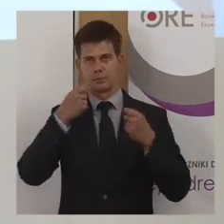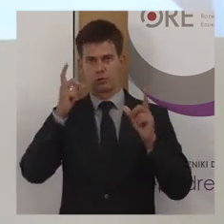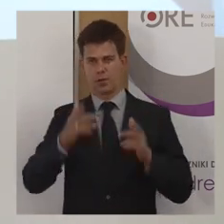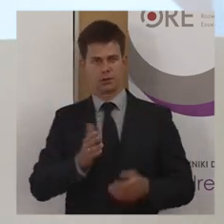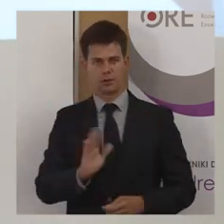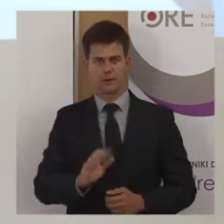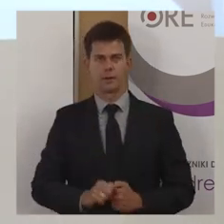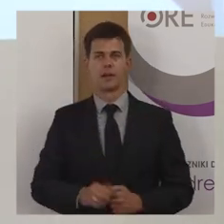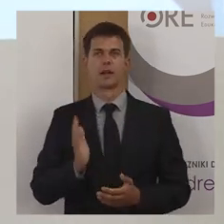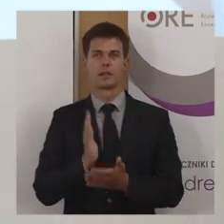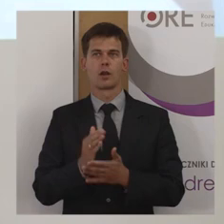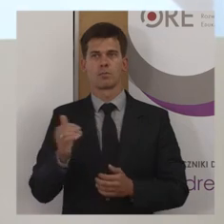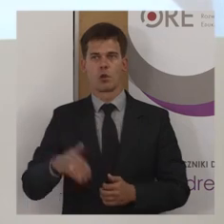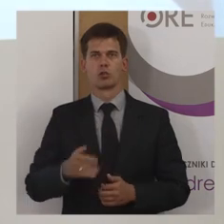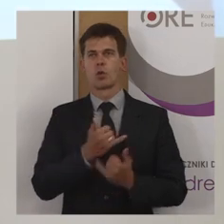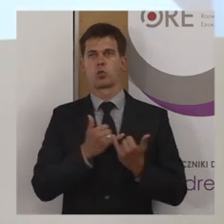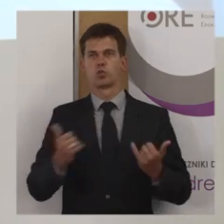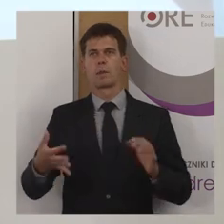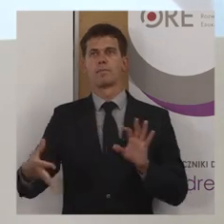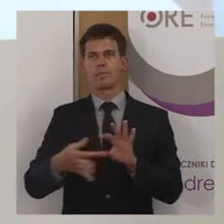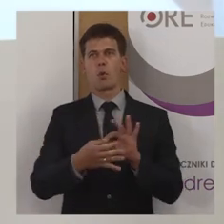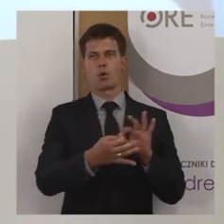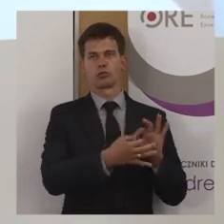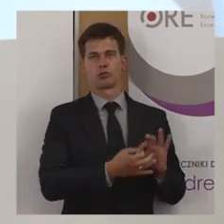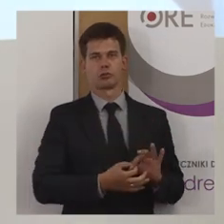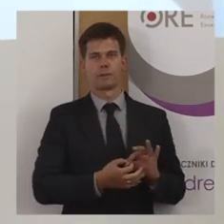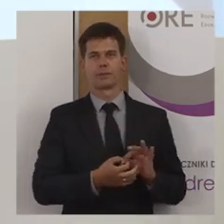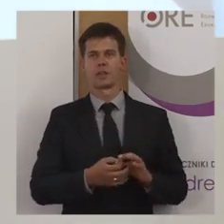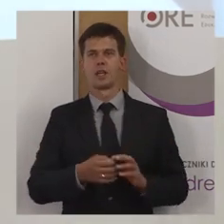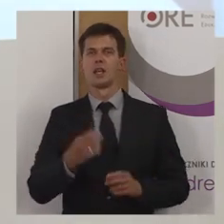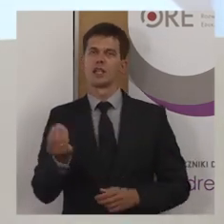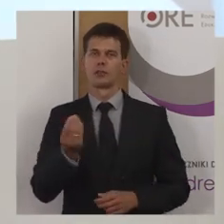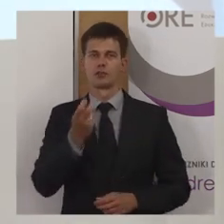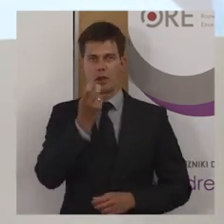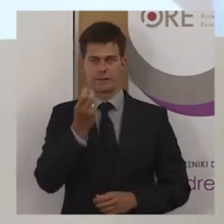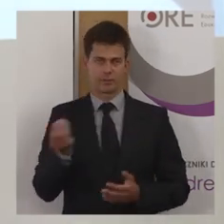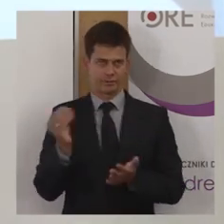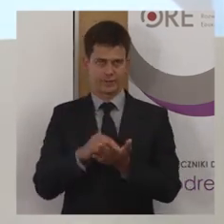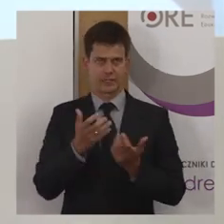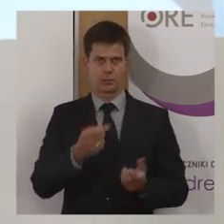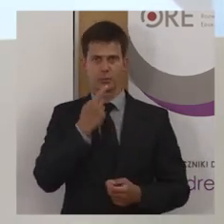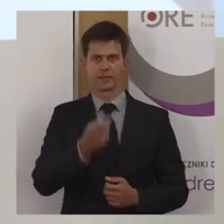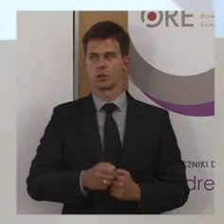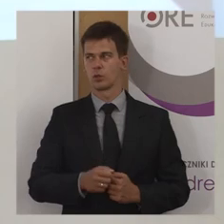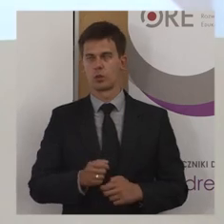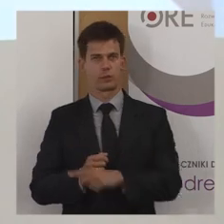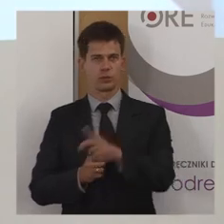za pomocą tego API będzie można podłączać różne projekty. Chcę jeszcze tu położyć taki ciekawy akcent, że jest z nami